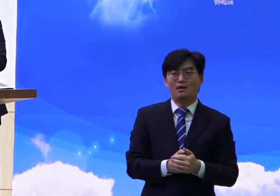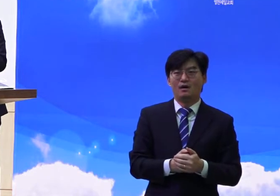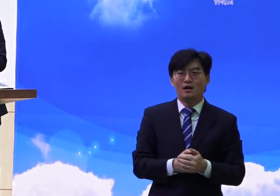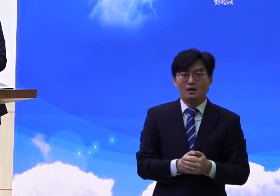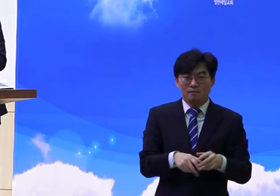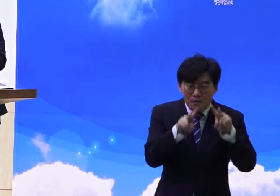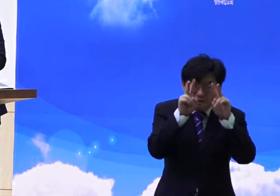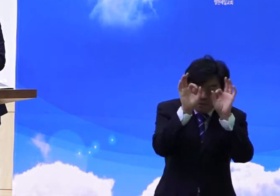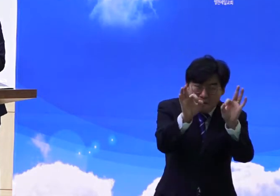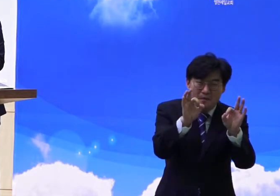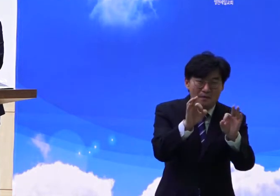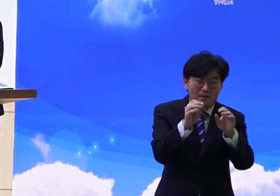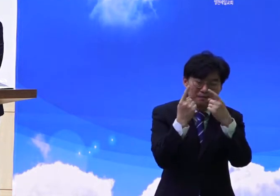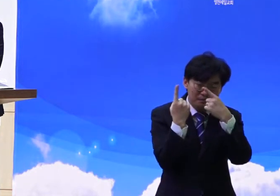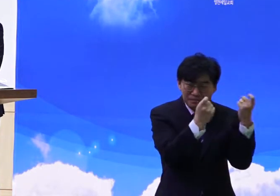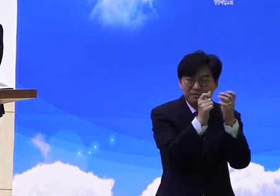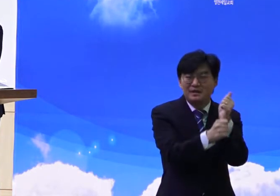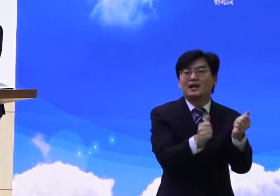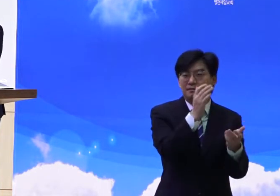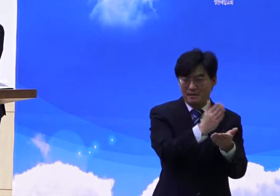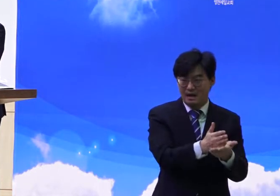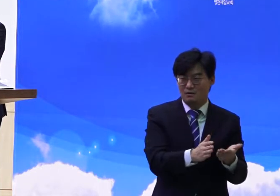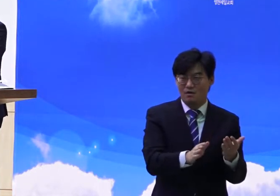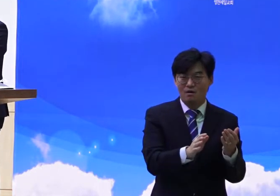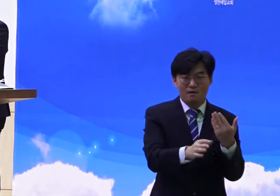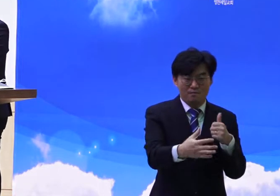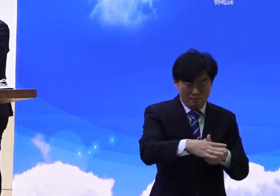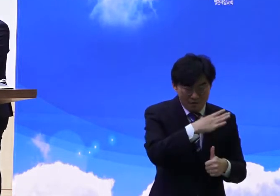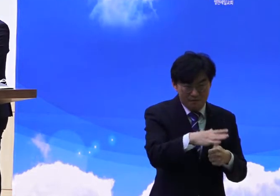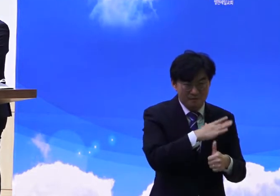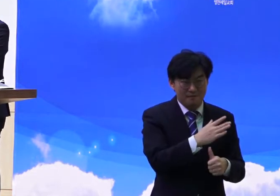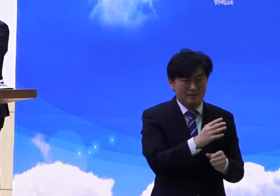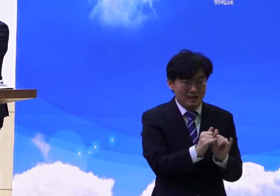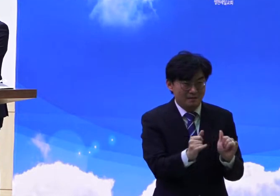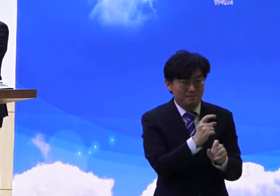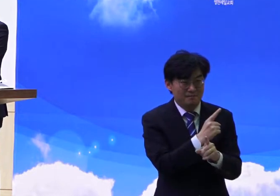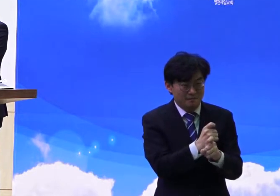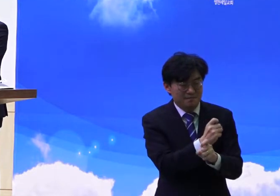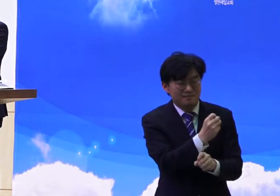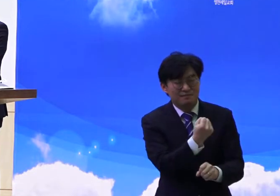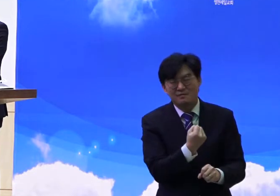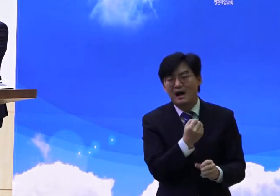여러분은 금세 원망과 불평에 사로잡히게 됩니다.